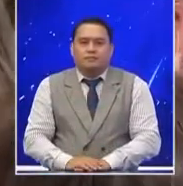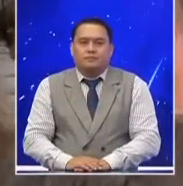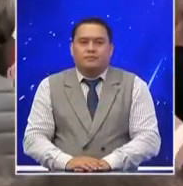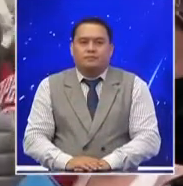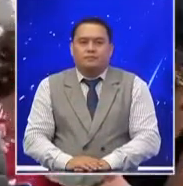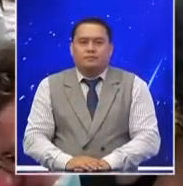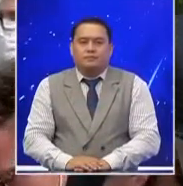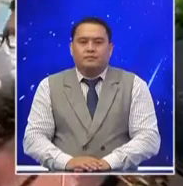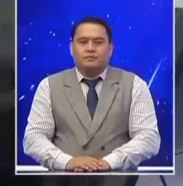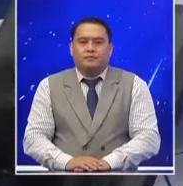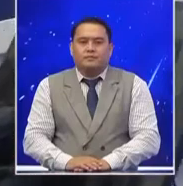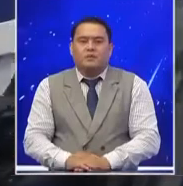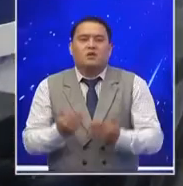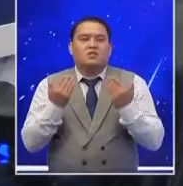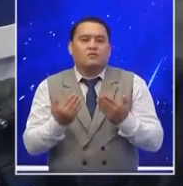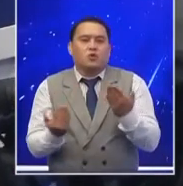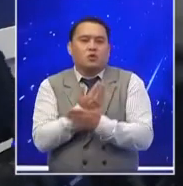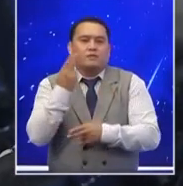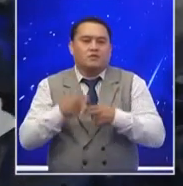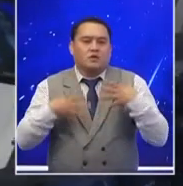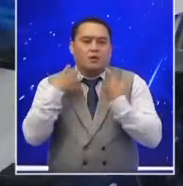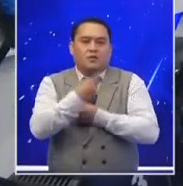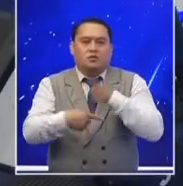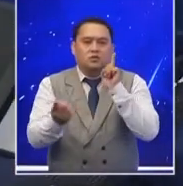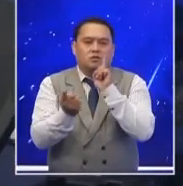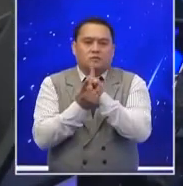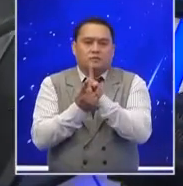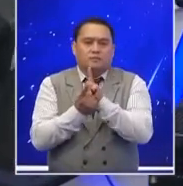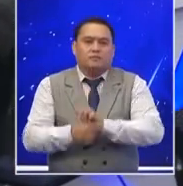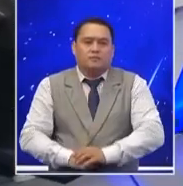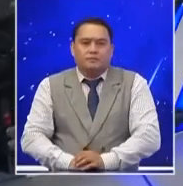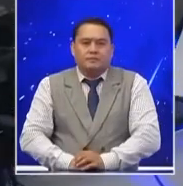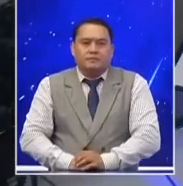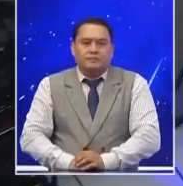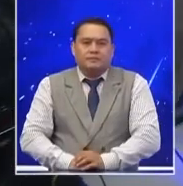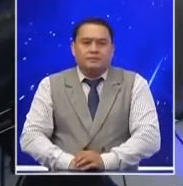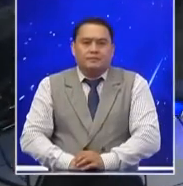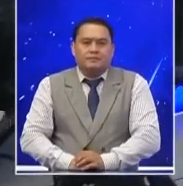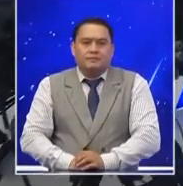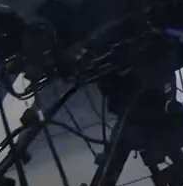Это были все новости на сегодня. Я с вами прощаюсь. Увидимся завтра.